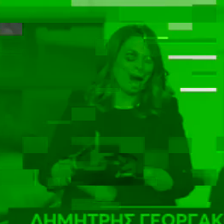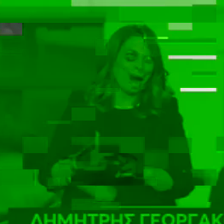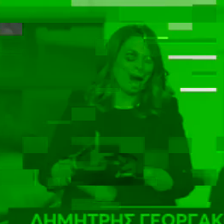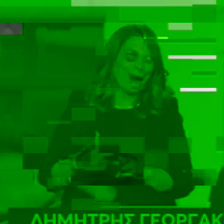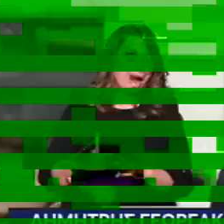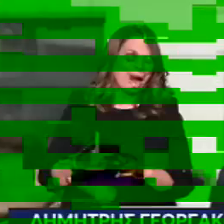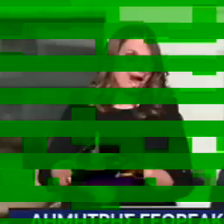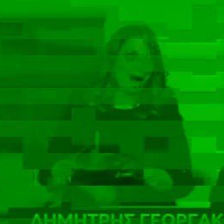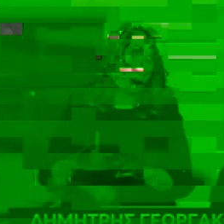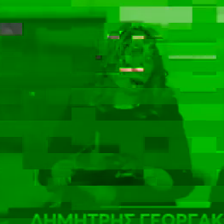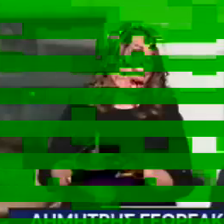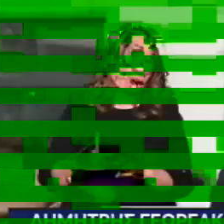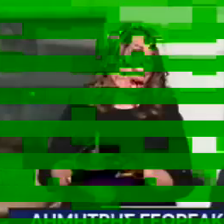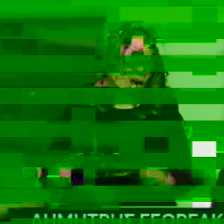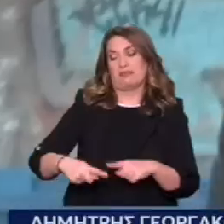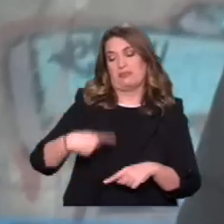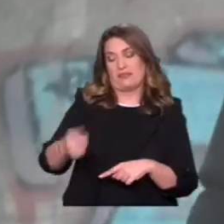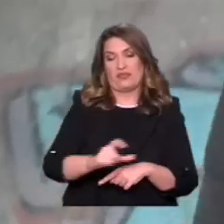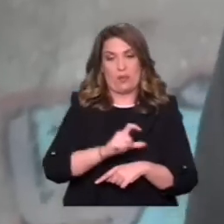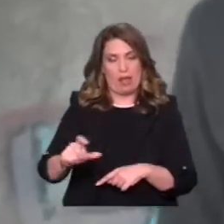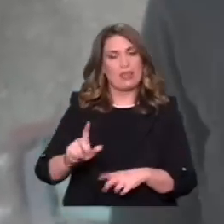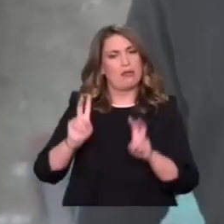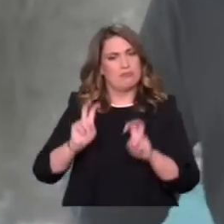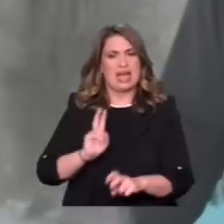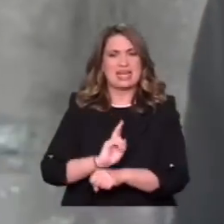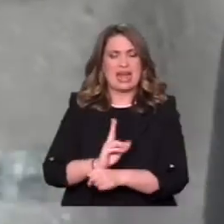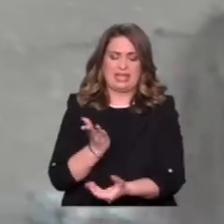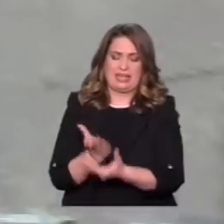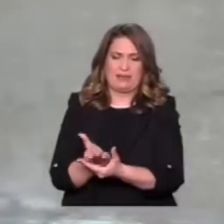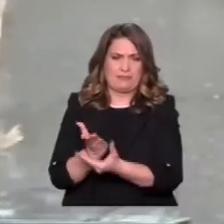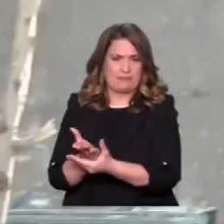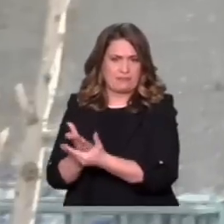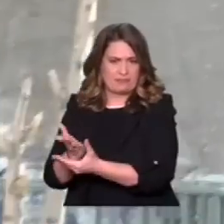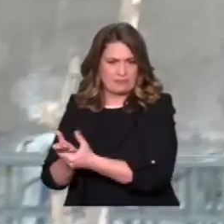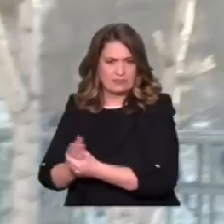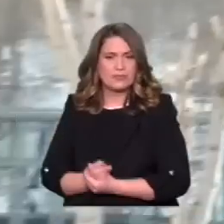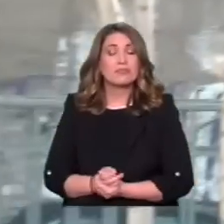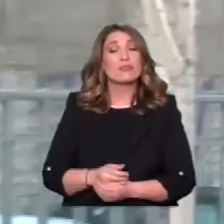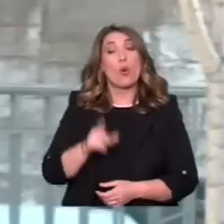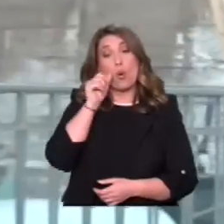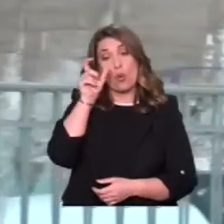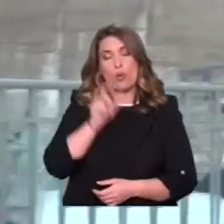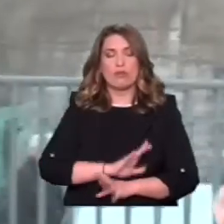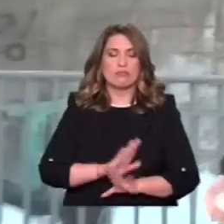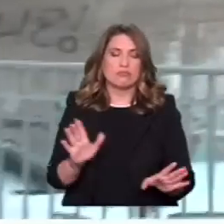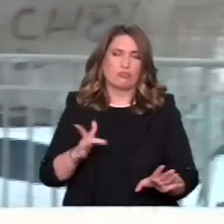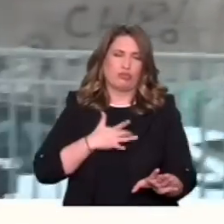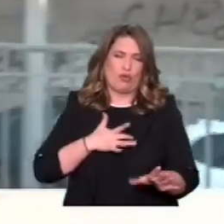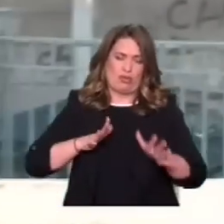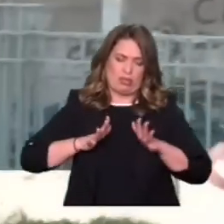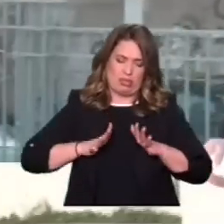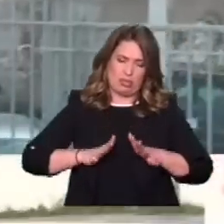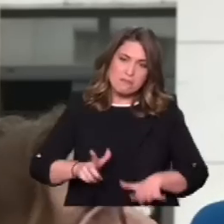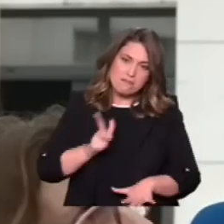ακουστούν τις ανάγνωσης των εγγράφων. Ο 30χρονος βρίσκεται σε άθλια ψυχολογική κατάσταση και παρακολουθεί με αγωνία την έκβαση